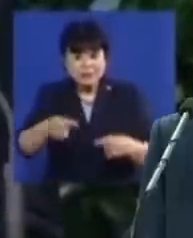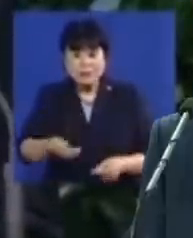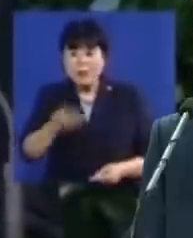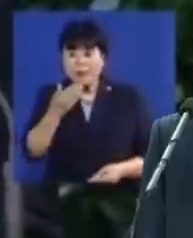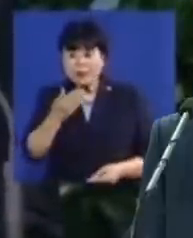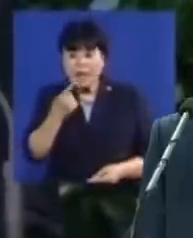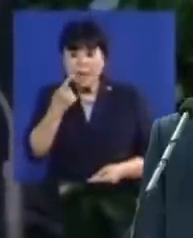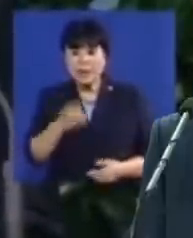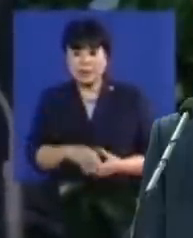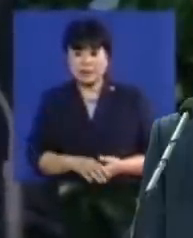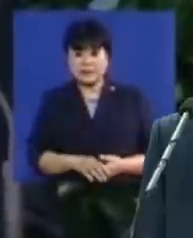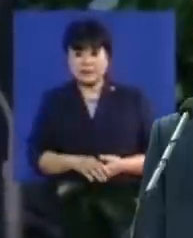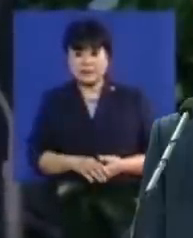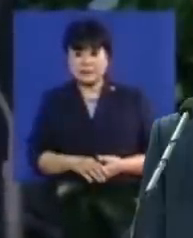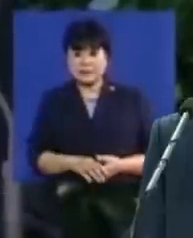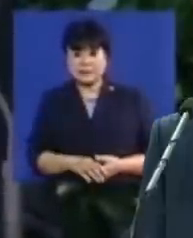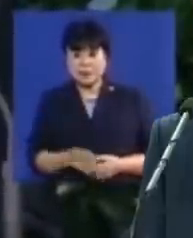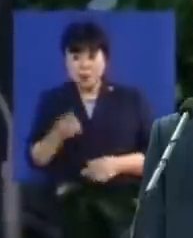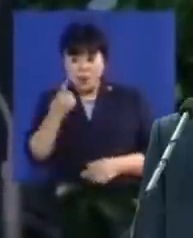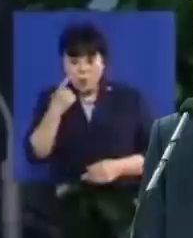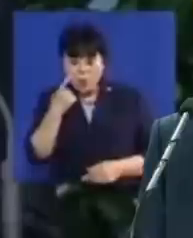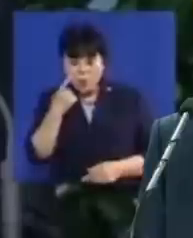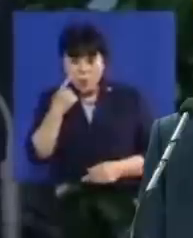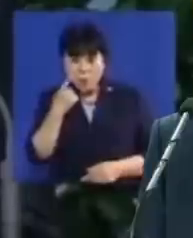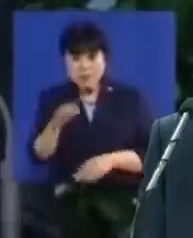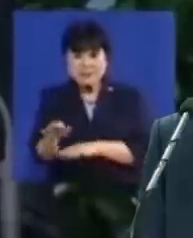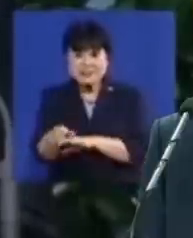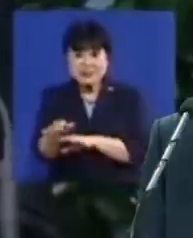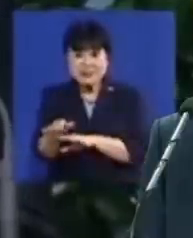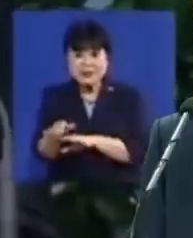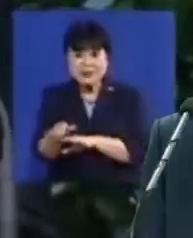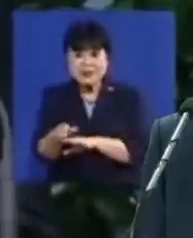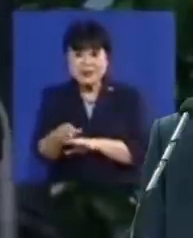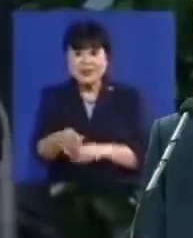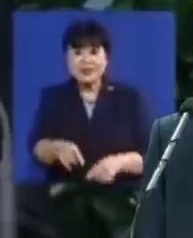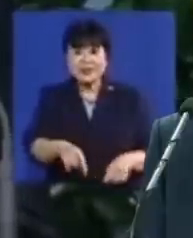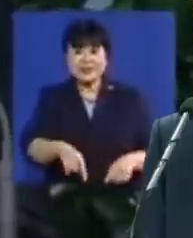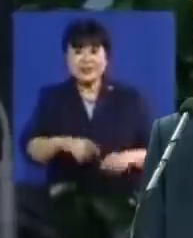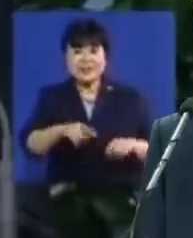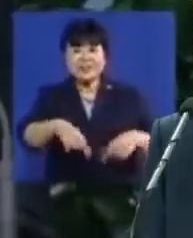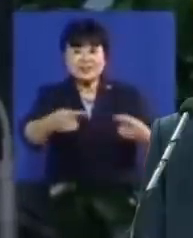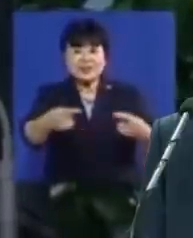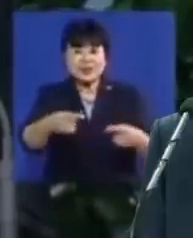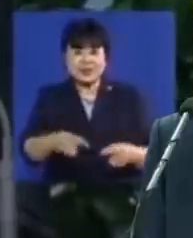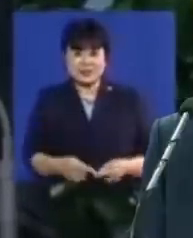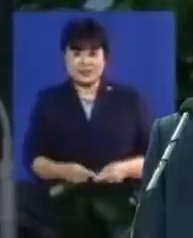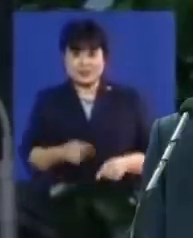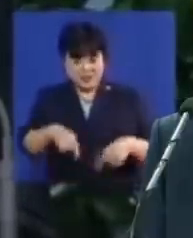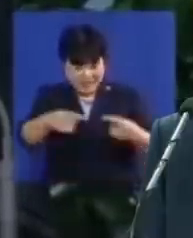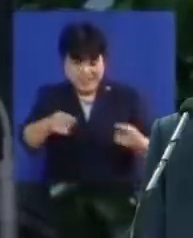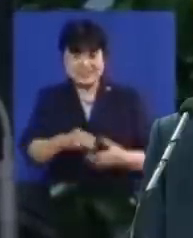먹는다. 그래서 우리 시골에서는 두루락 해도 들어가고 안 두루락 해도 들어갑니다.